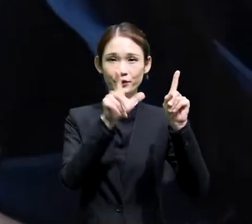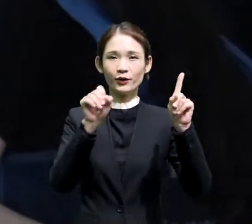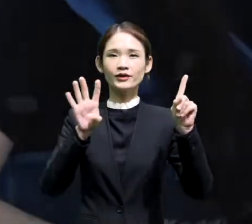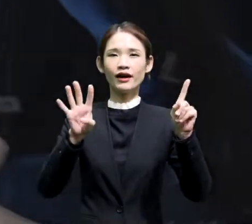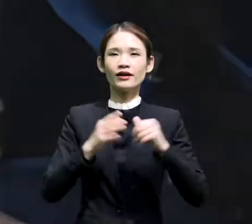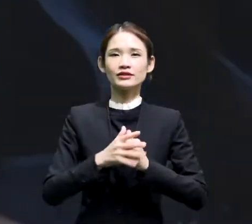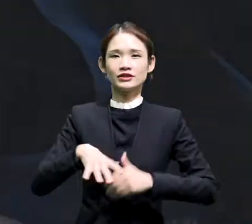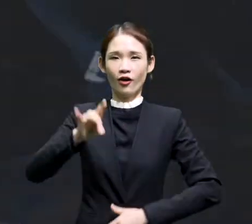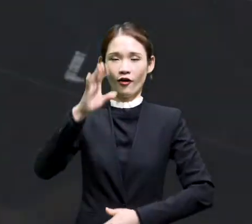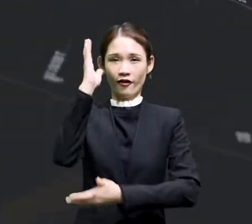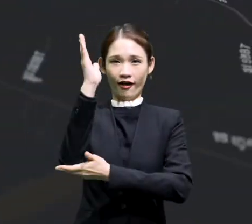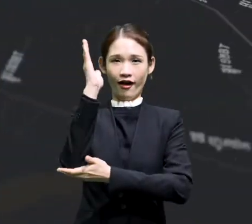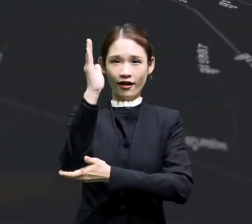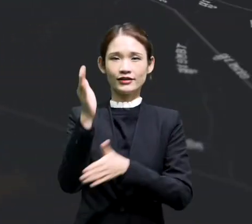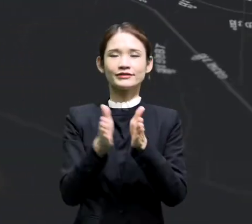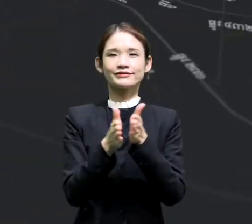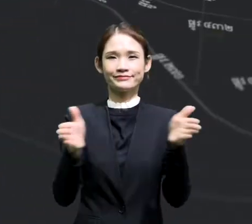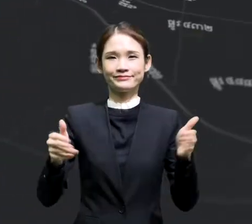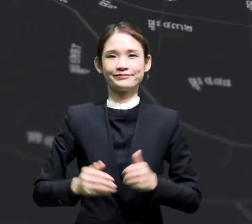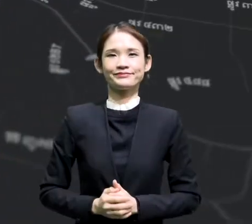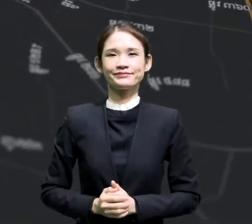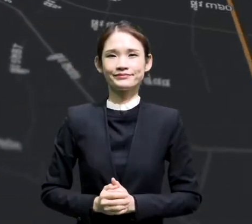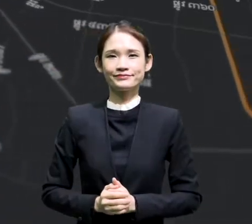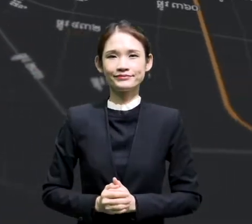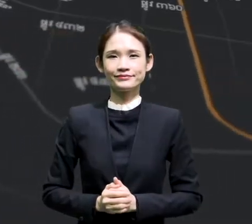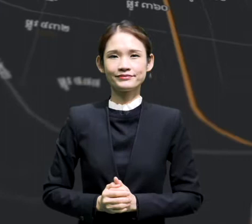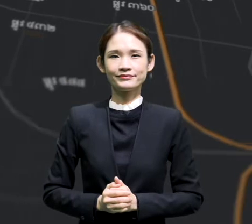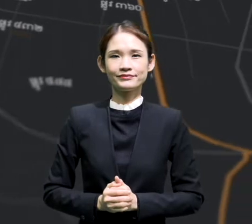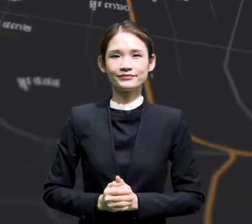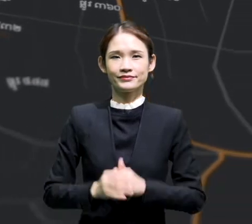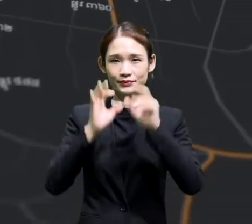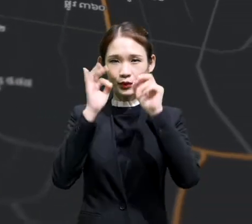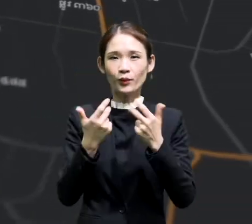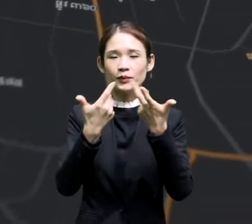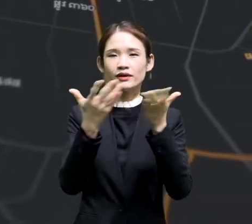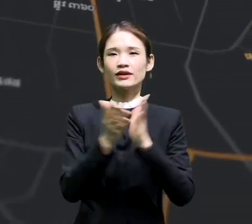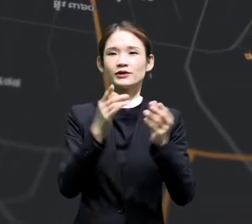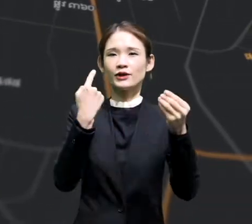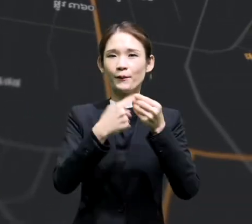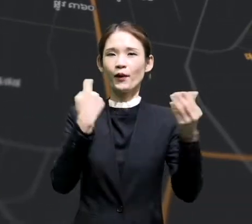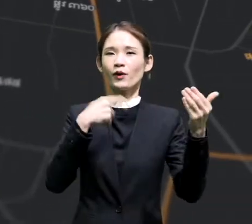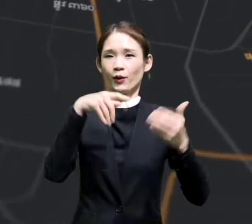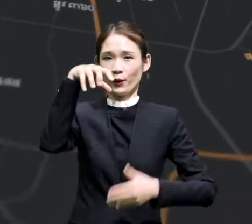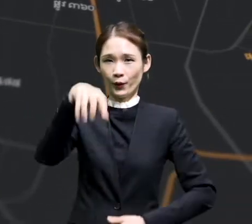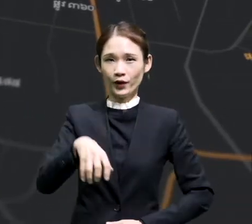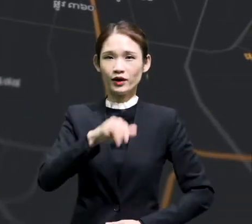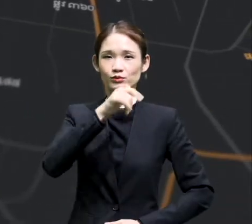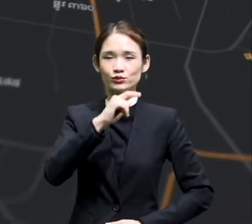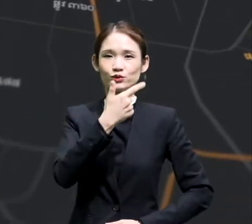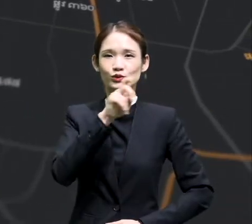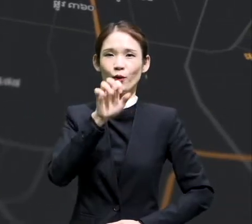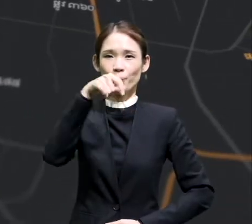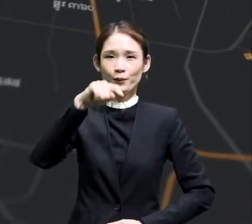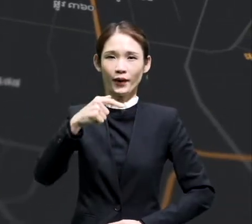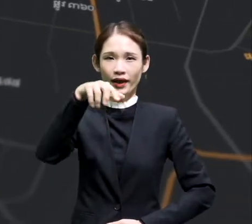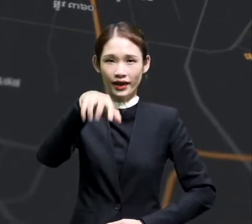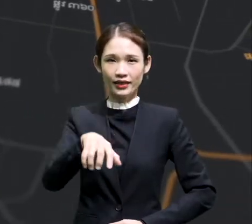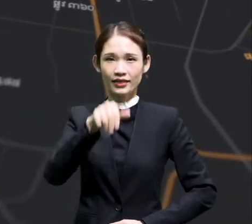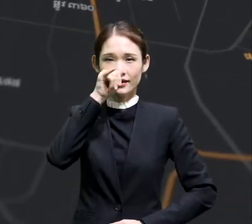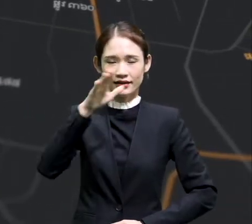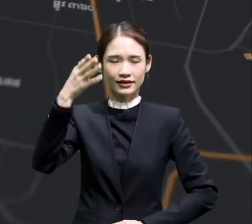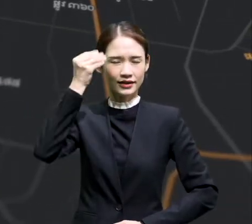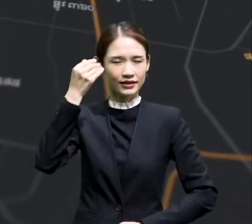11월 4일 드디어 첫 강의 일정이 시작되었습니다. 보다 봉사단의 첫 번째 교육 장소는 수도 프놈펜에